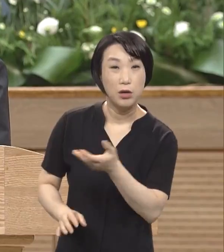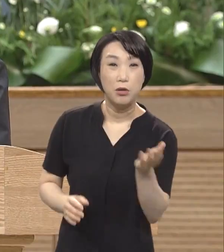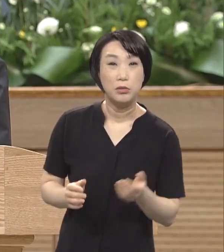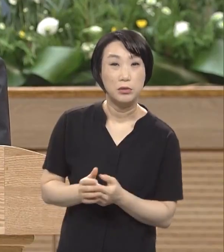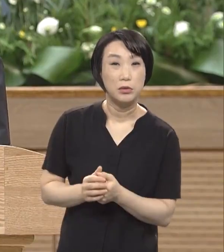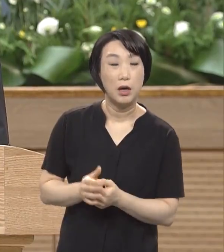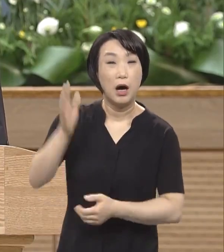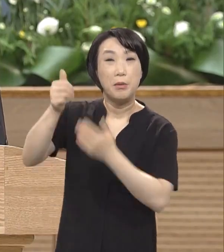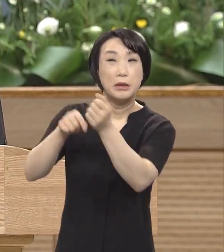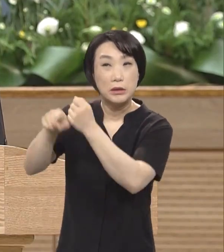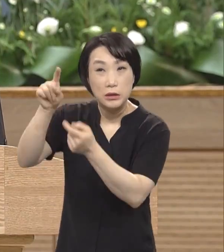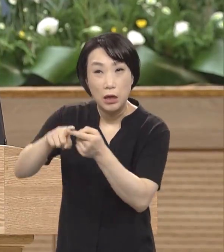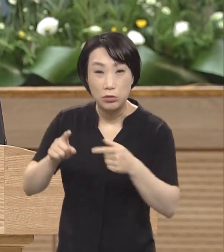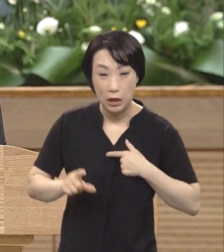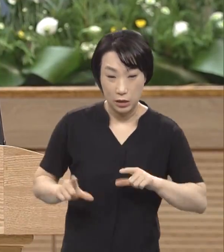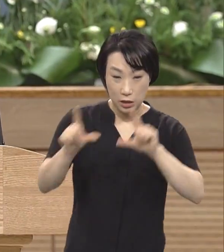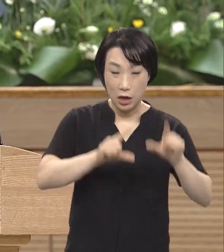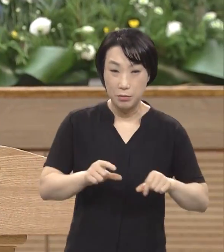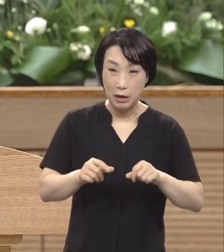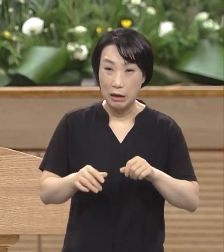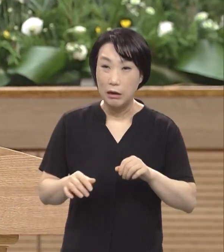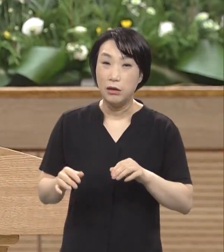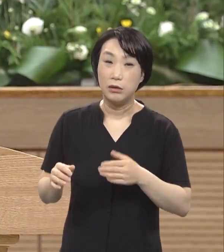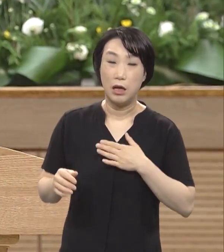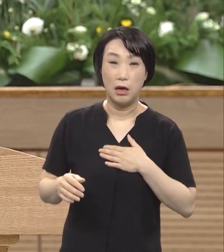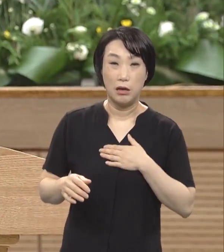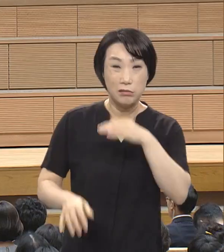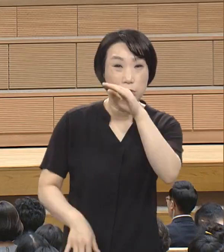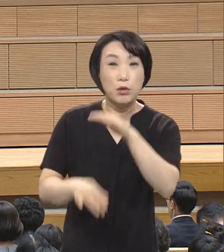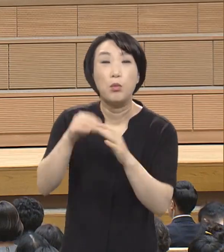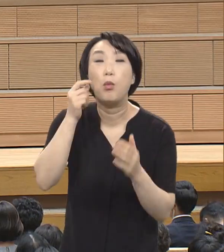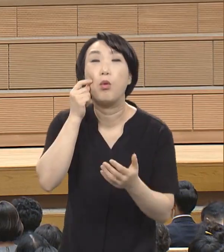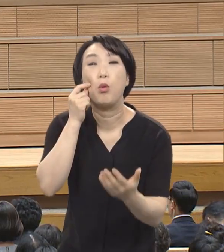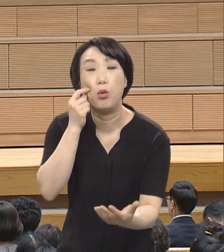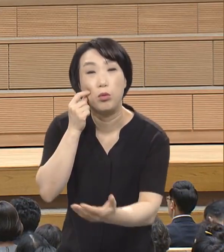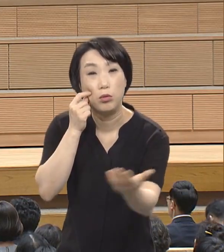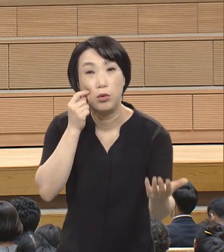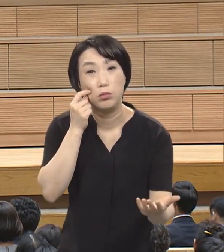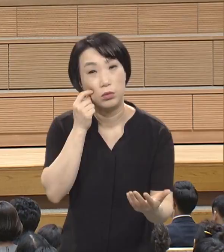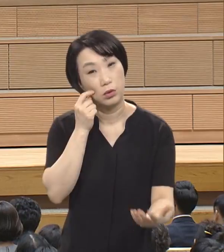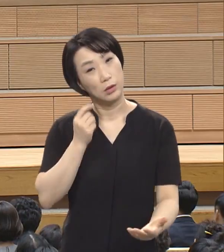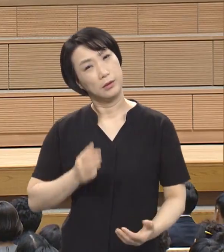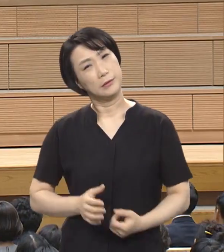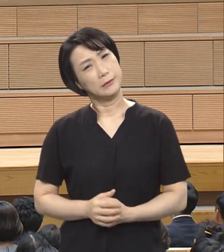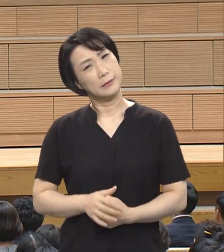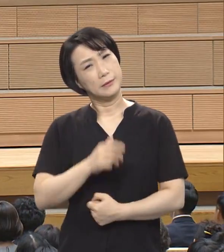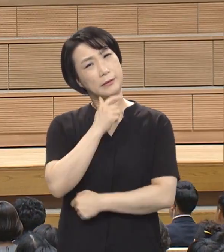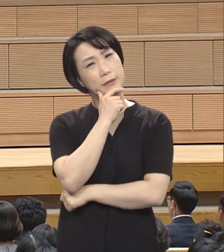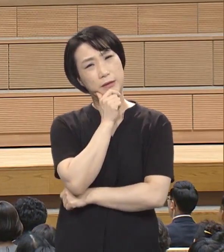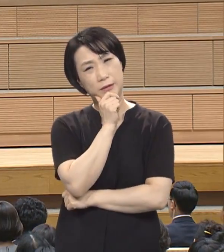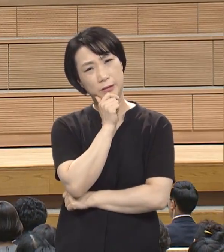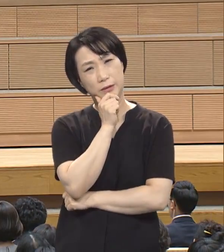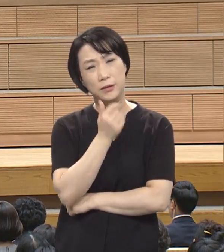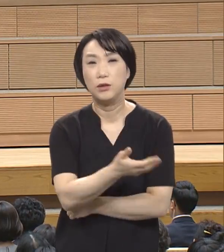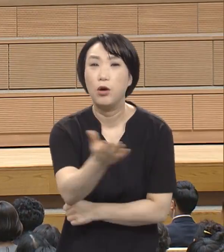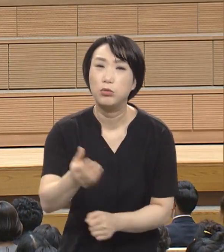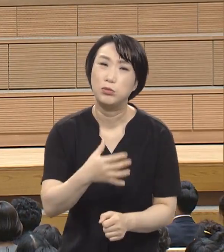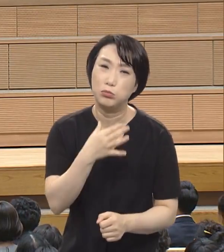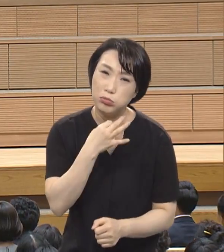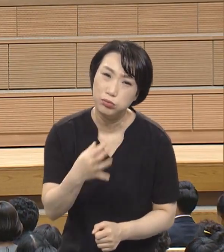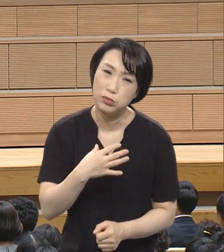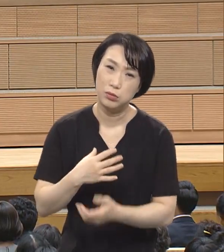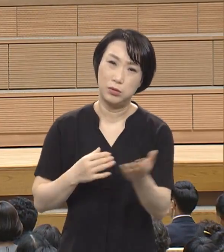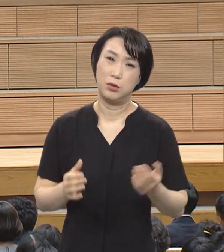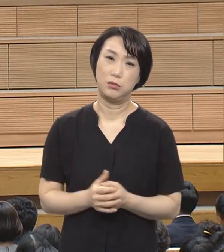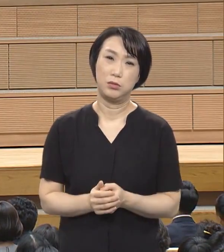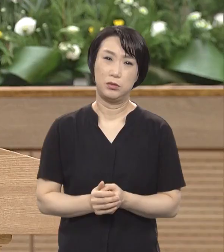뜻대로 나의 삶에 채울 수가 없느냐 한다면 참 넌 불행한 사람이시죠.